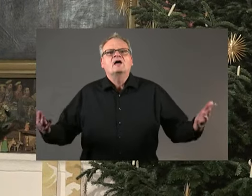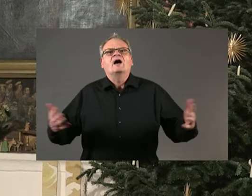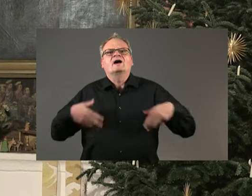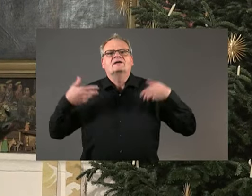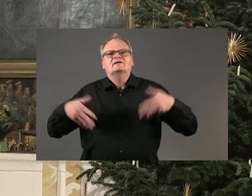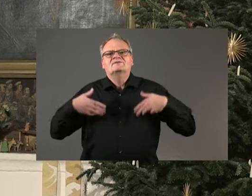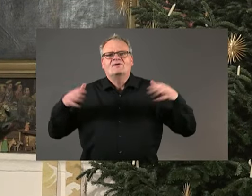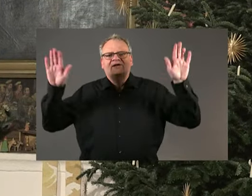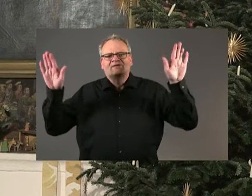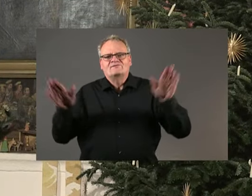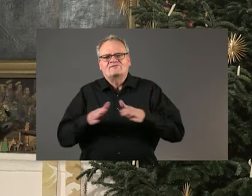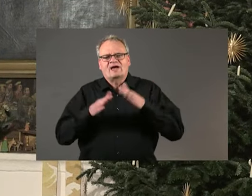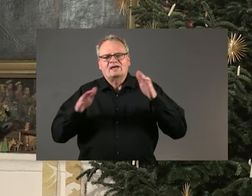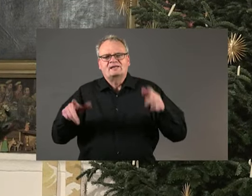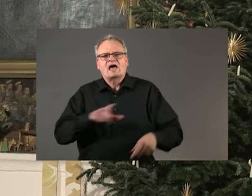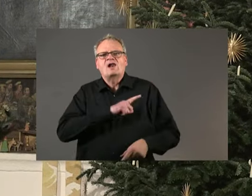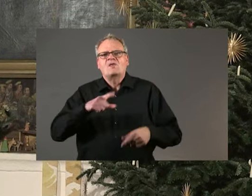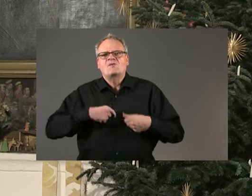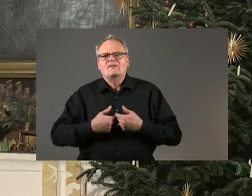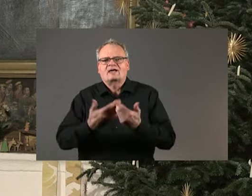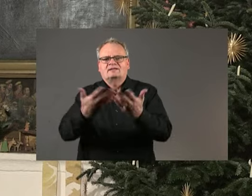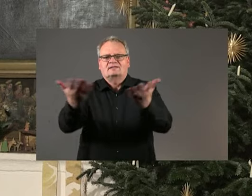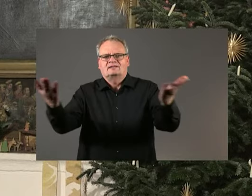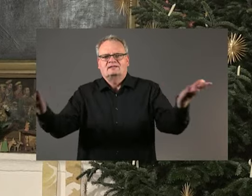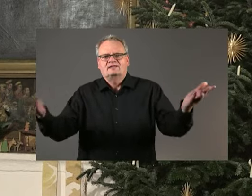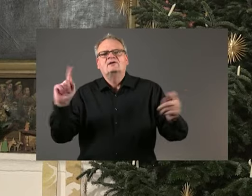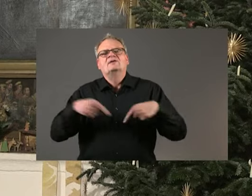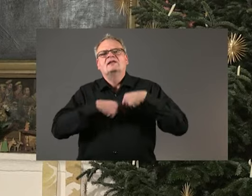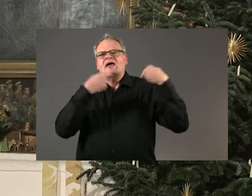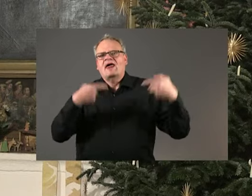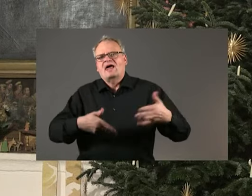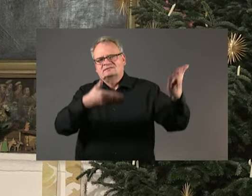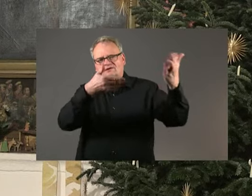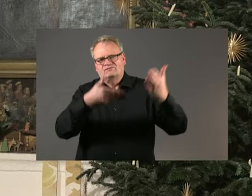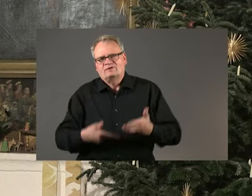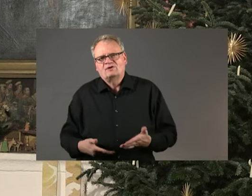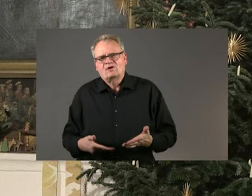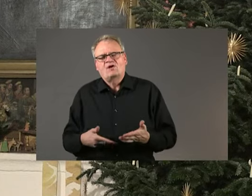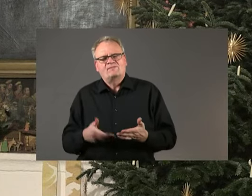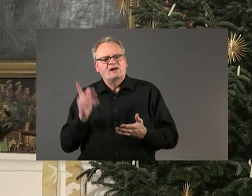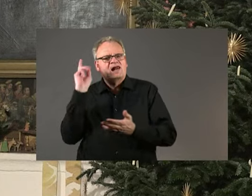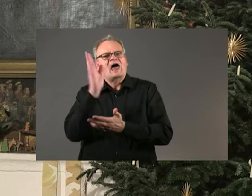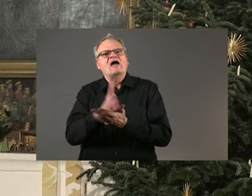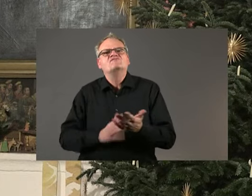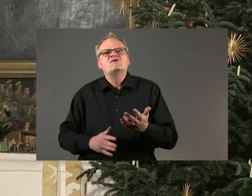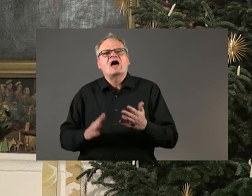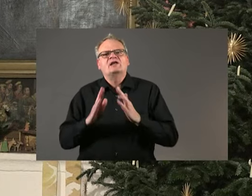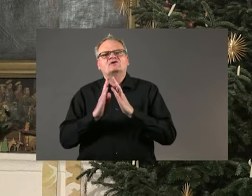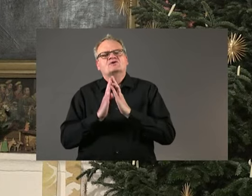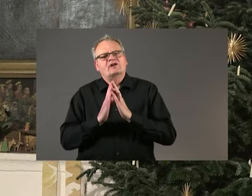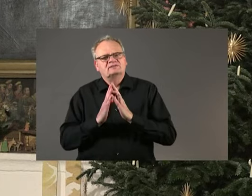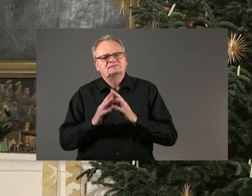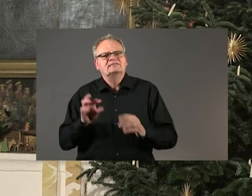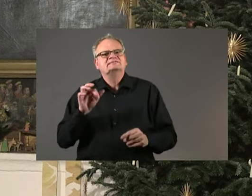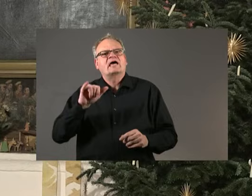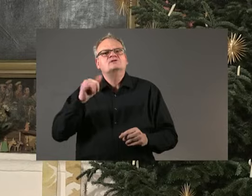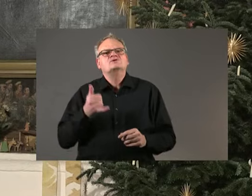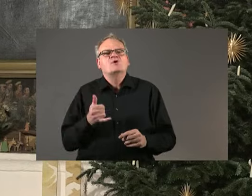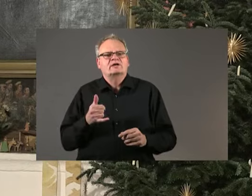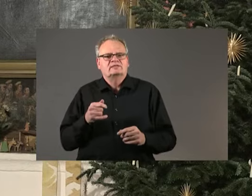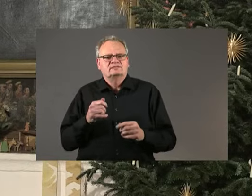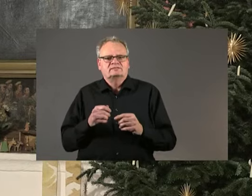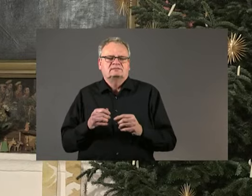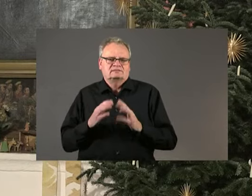frohe Weihnachten aus Lübeck und herzlich willkommen zum Lifeline-Gottesdienst aus der St. Jürgen-Kapelle. Alle Geschenke sind